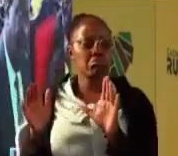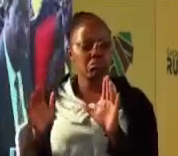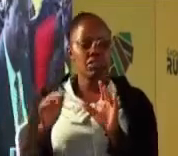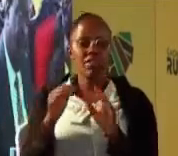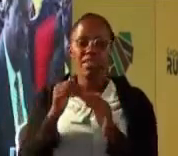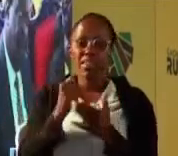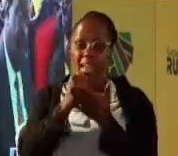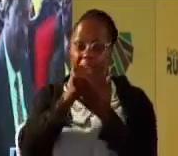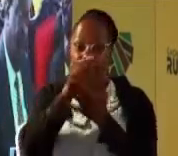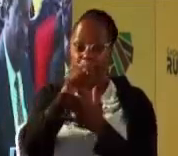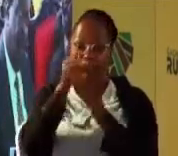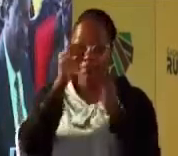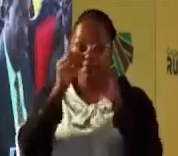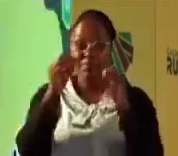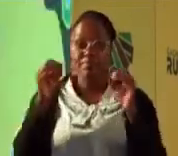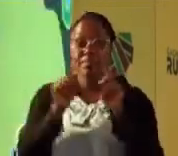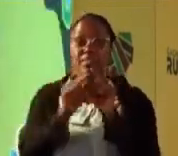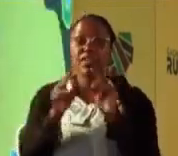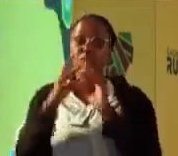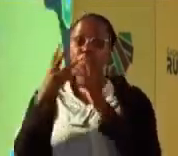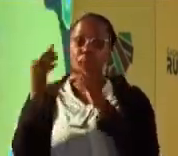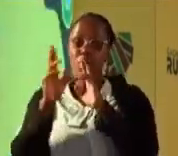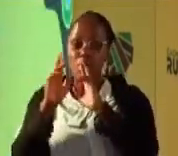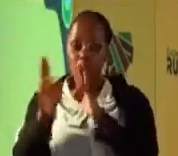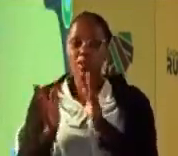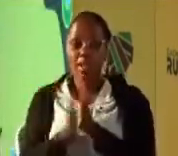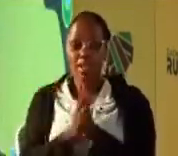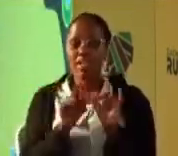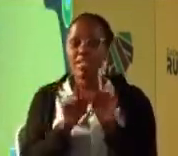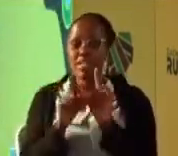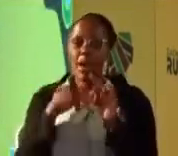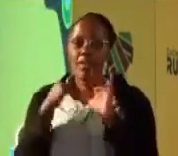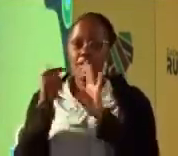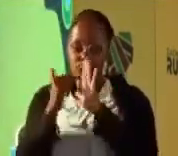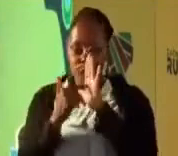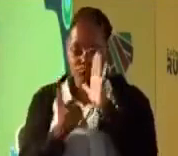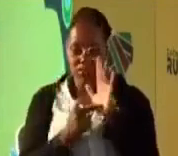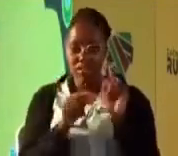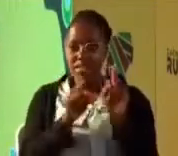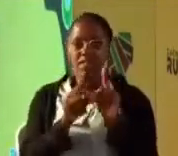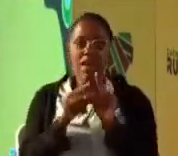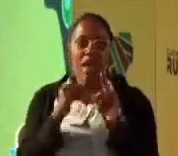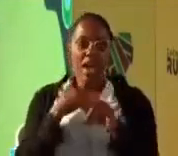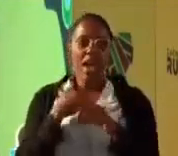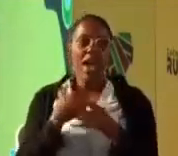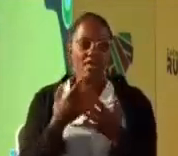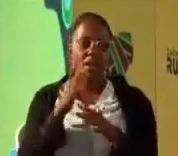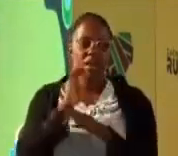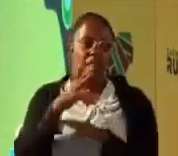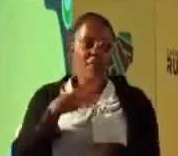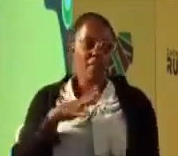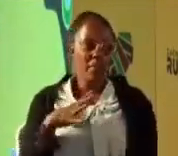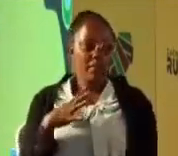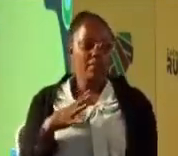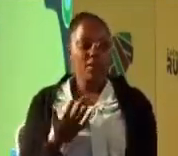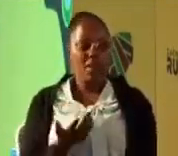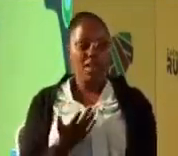chenye unasaidiwa. Wewe unaripoti, unaambiwa tunamkuotia. Unaangaacha uone mtu.